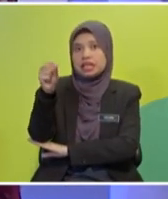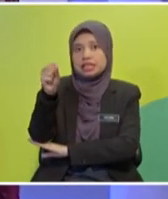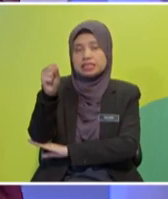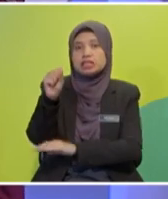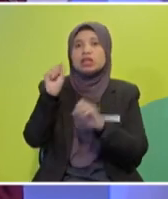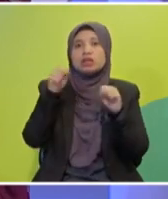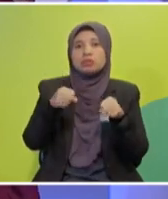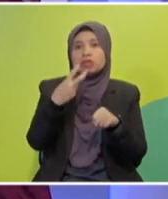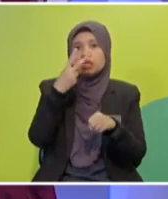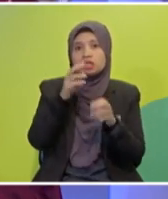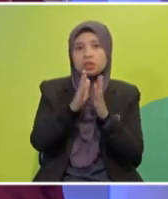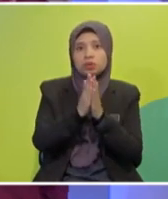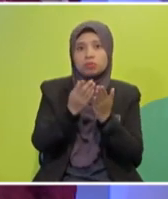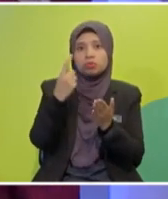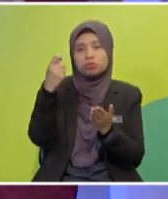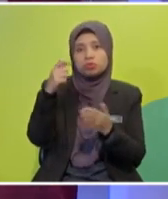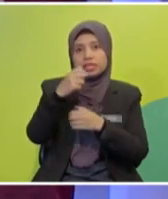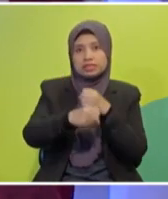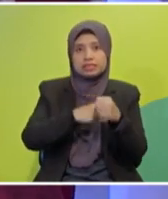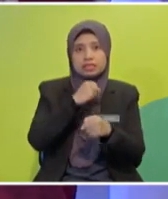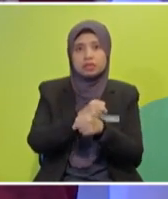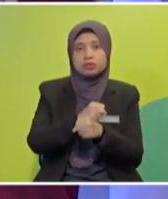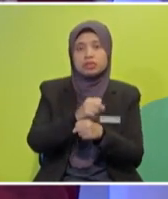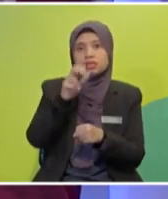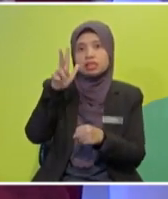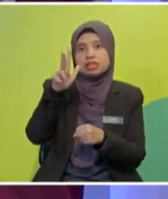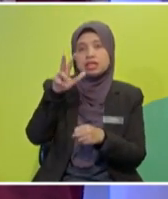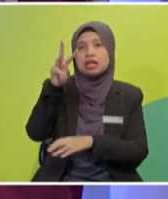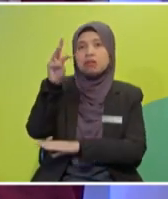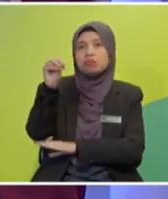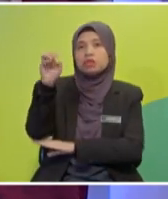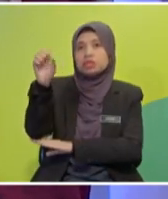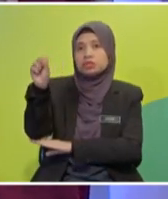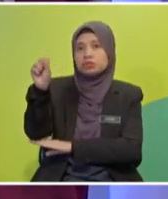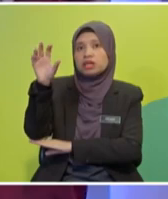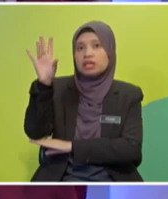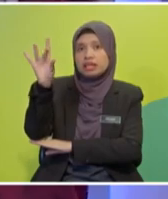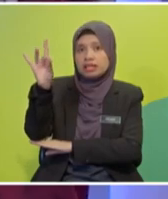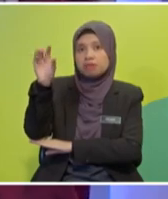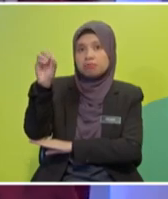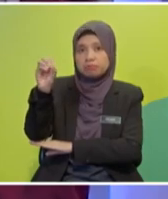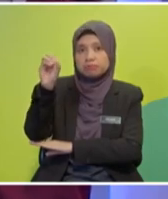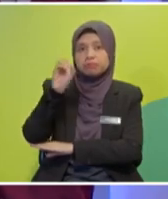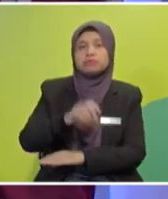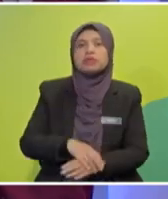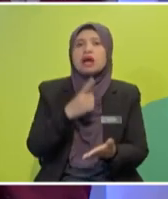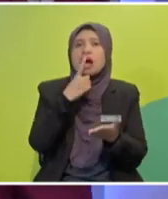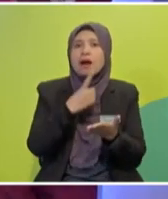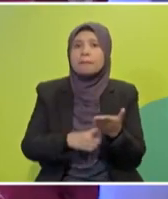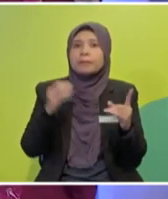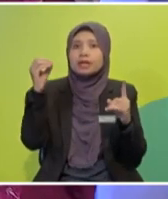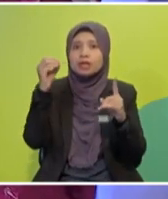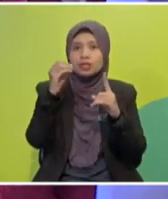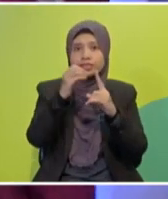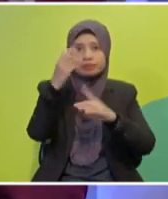merujuk pada buku teks pendidikan Islam tahun 3 muka surat 80. Okey. Jom kita lihat apakah objektif yang kita